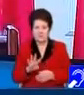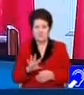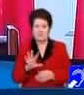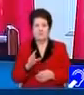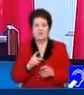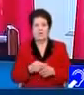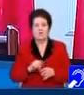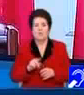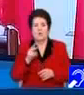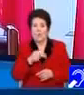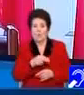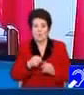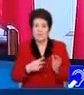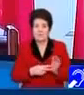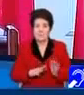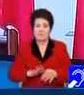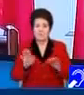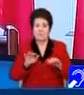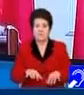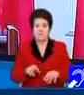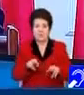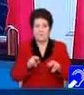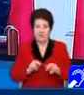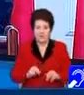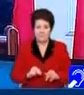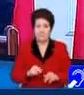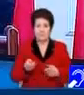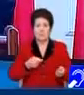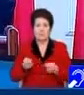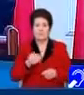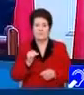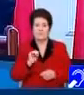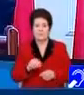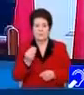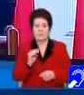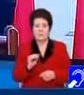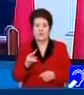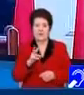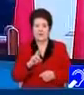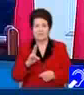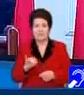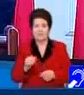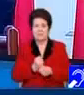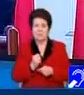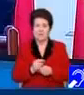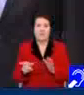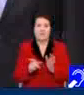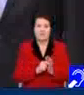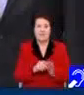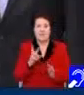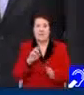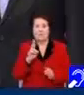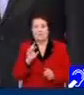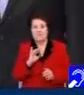anului 2017 a ajuns vicepreședintele Parlamentului. În guvernul Filip, Iurie Leancă va trebui să lucreze cot la cot cu Tudor